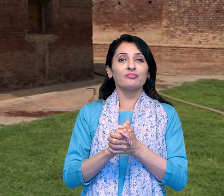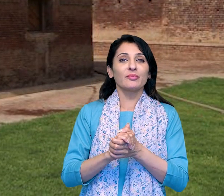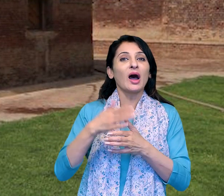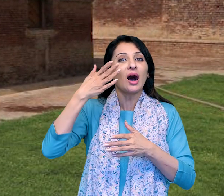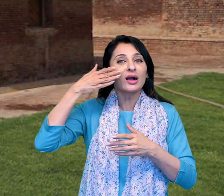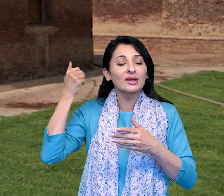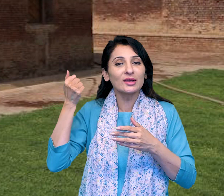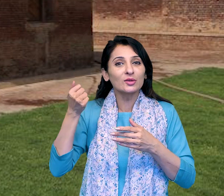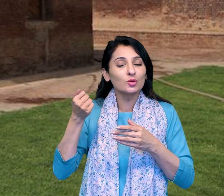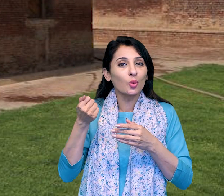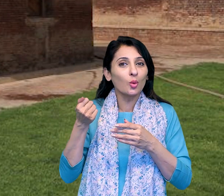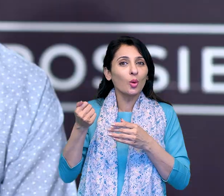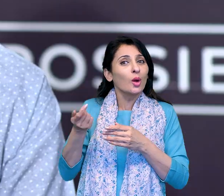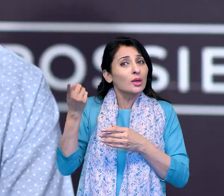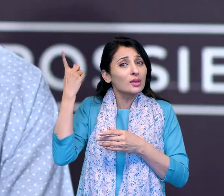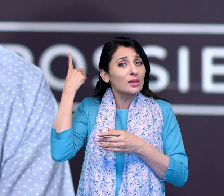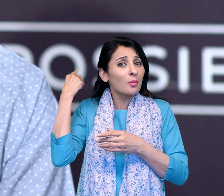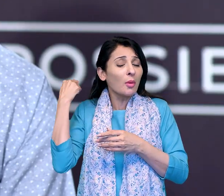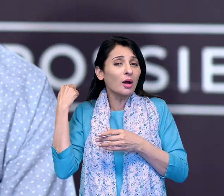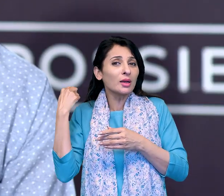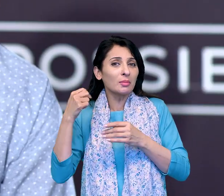बारूद खाना रहा